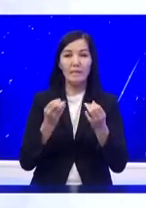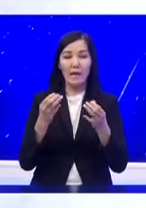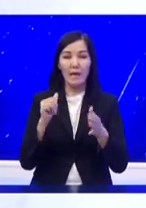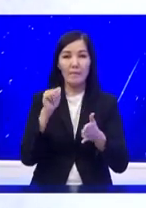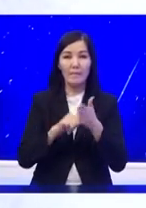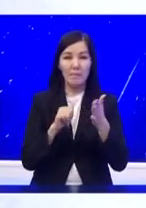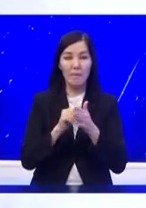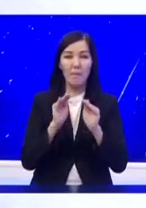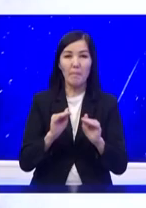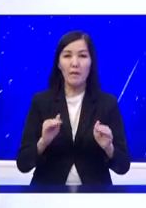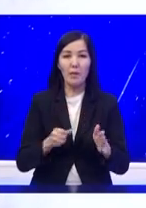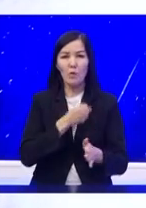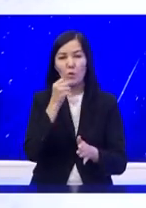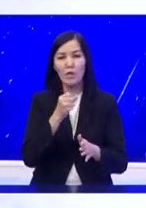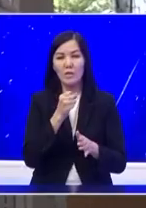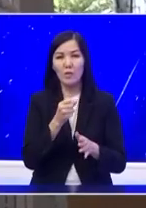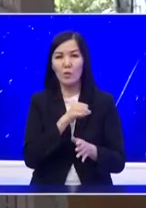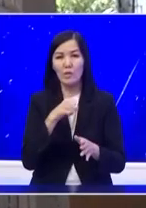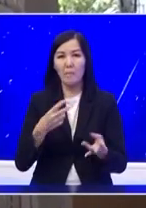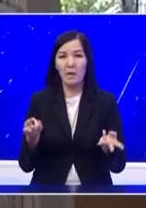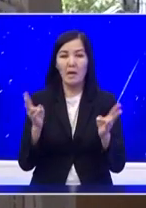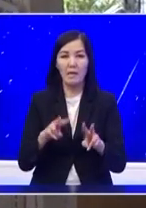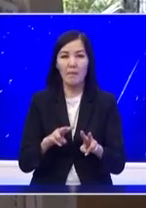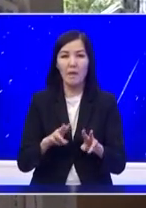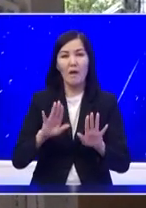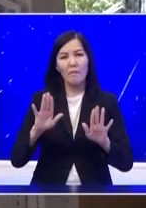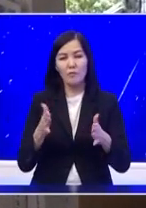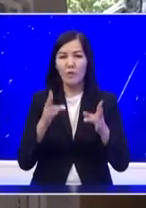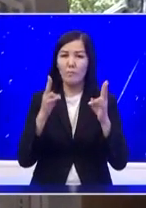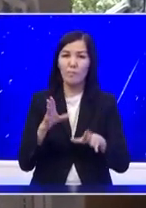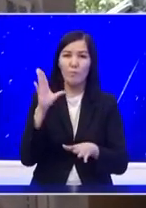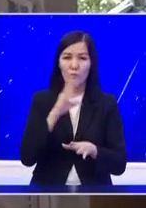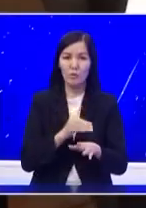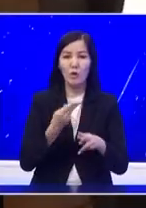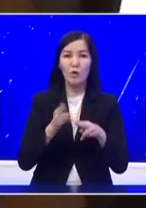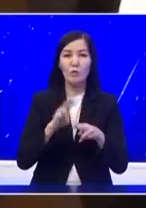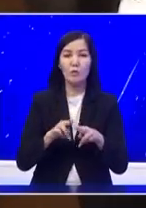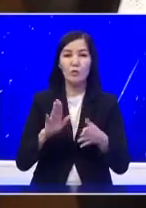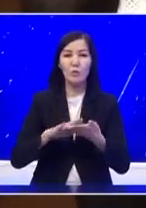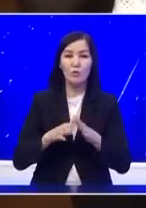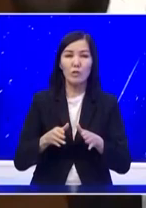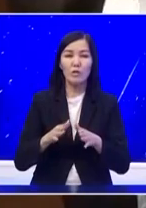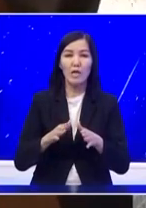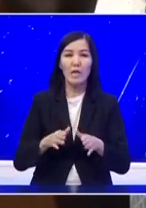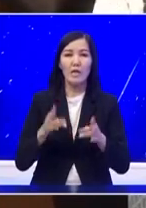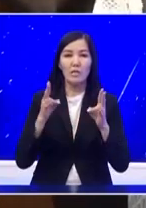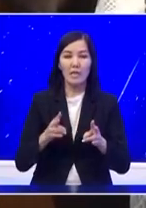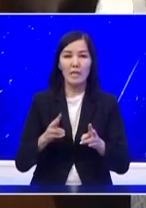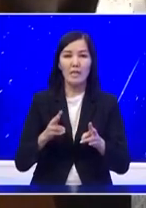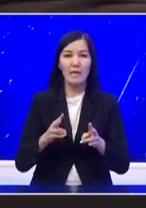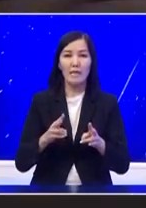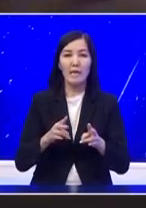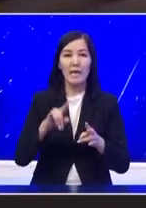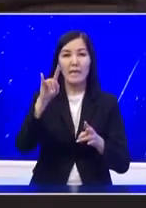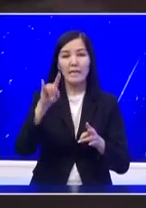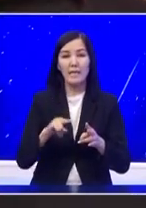бір себебі балалар үлкендердің қарауынсыз қалып, арты жазатайым жағдайға әкеп соғады. Сол үшін төтенше жағдайлар мамандары терезеден